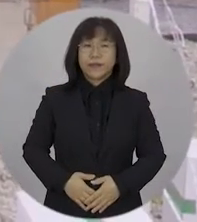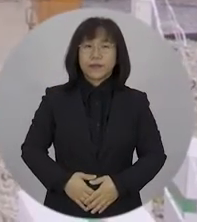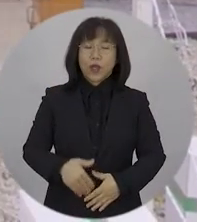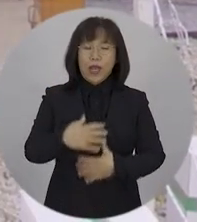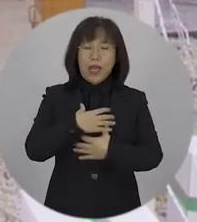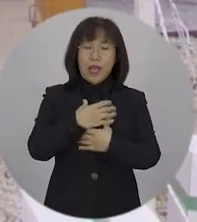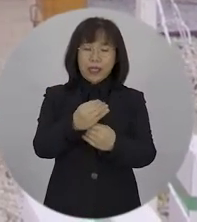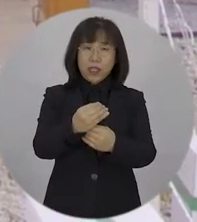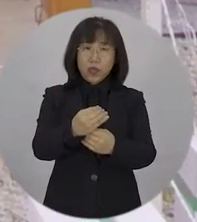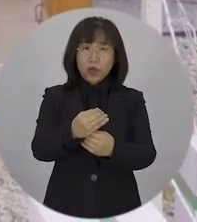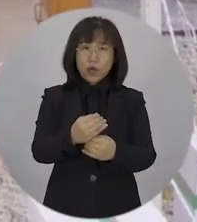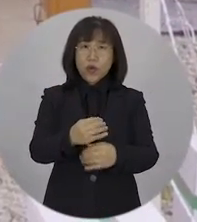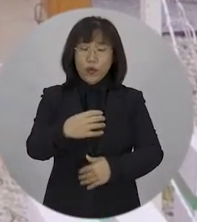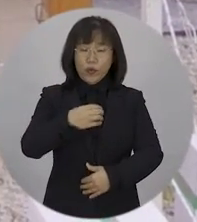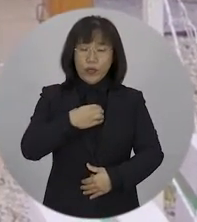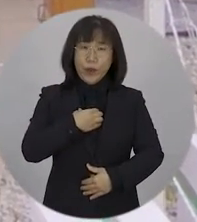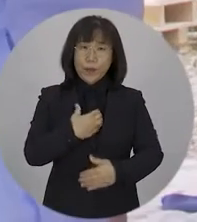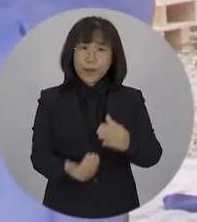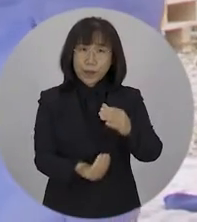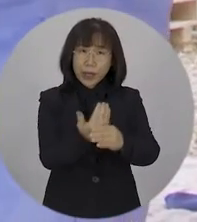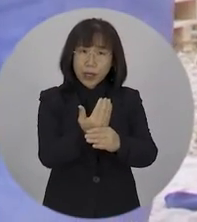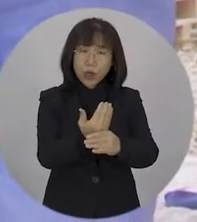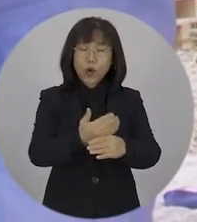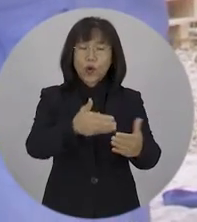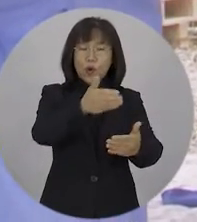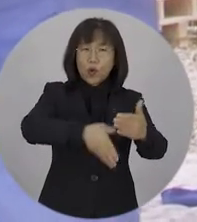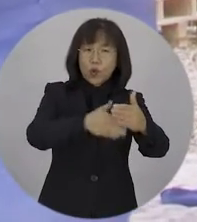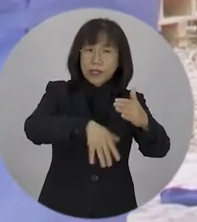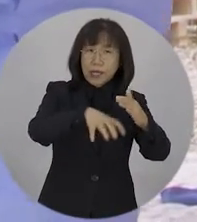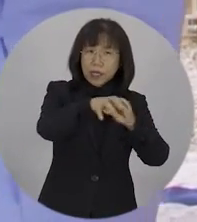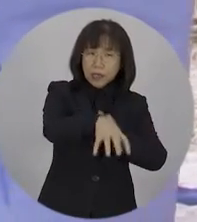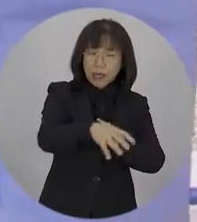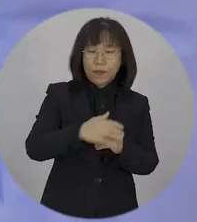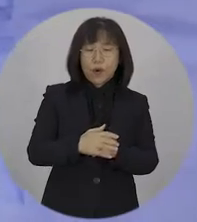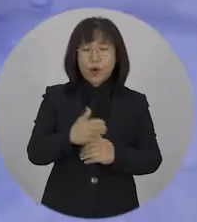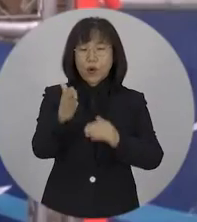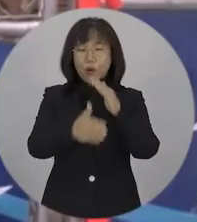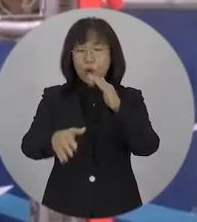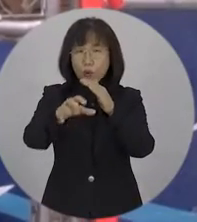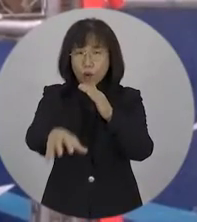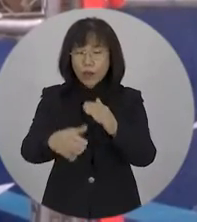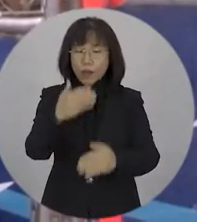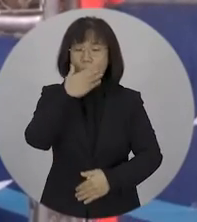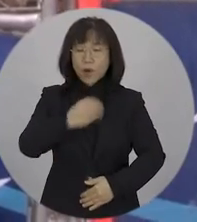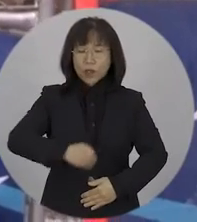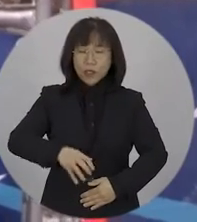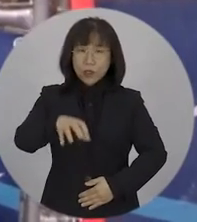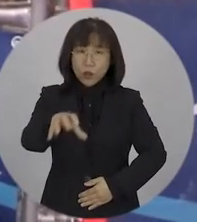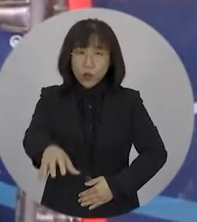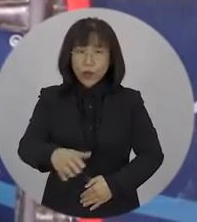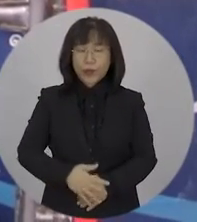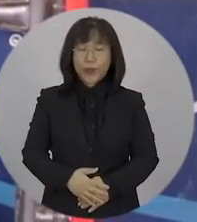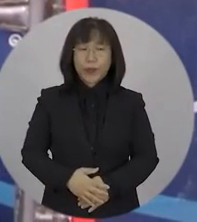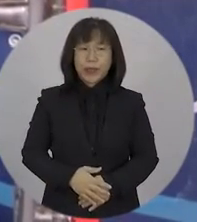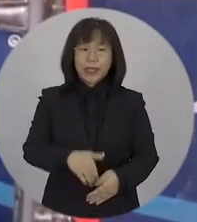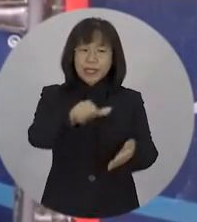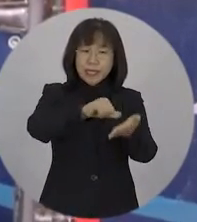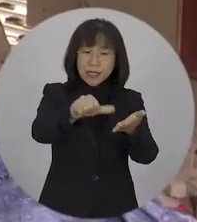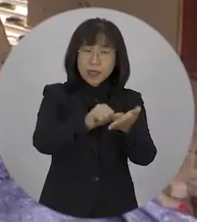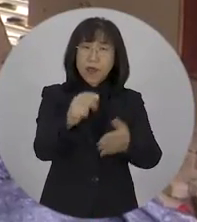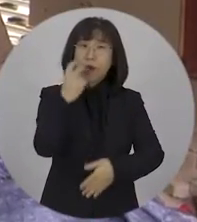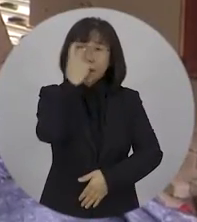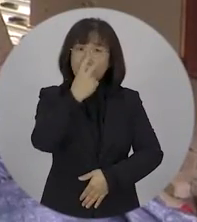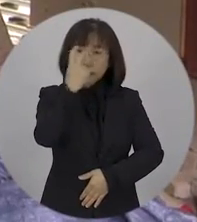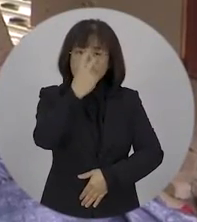또 안전사고 발생 위험이 높은 대형 공사장 공원 복지시설 등을 방문해 각종 시설물 안전